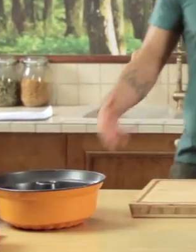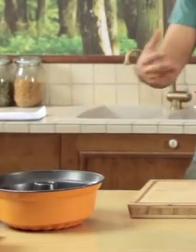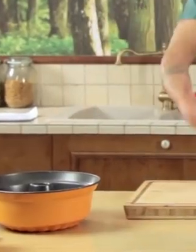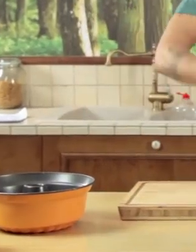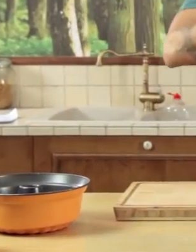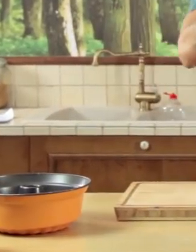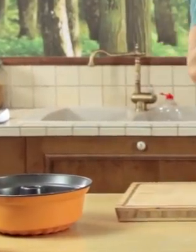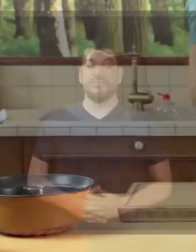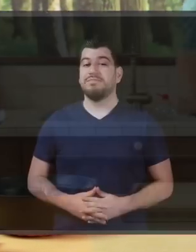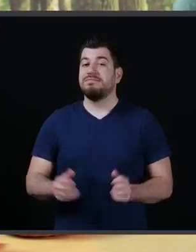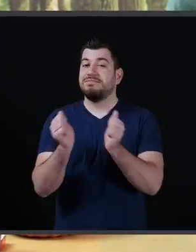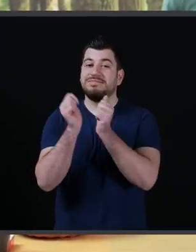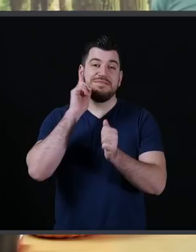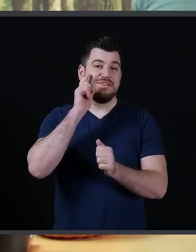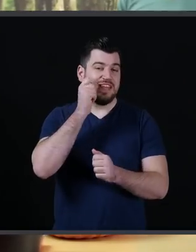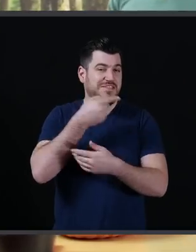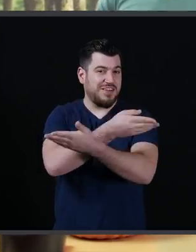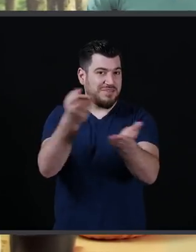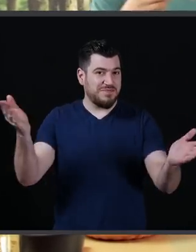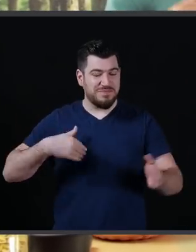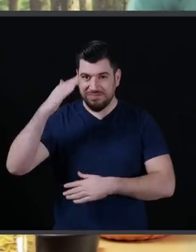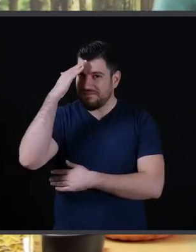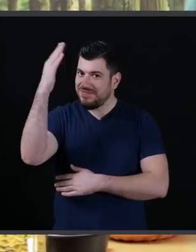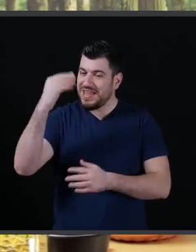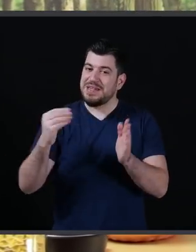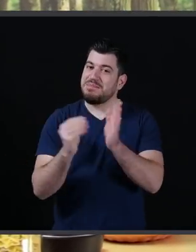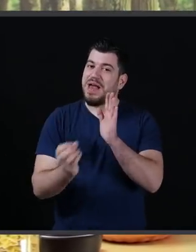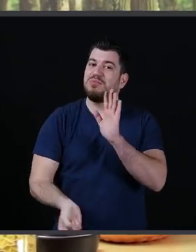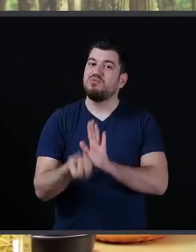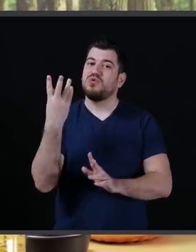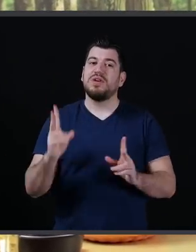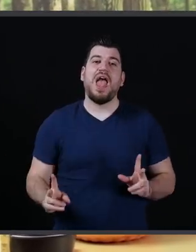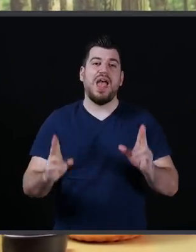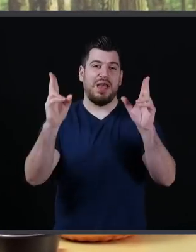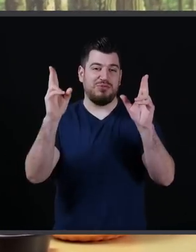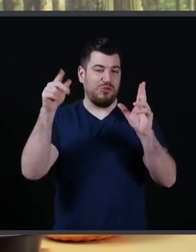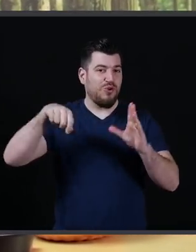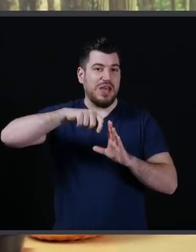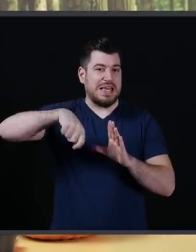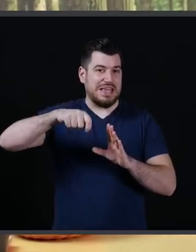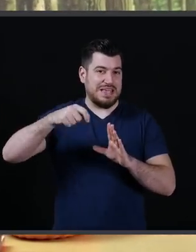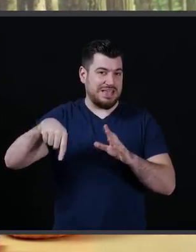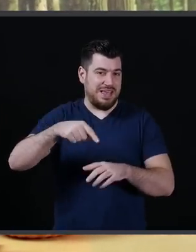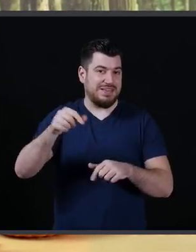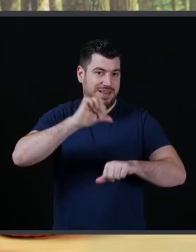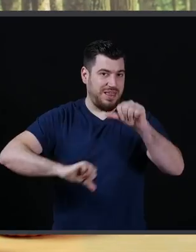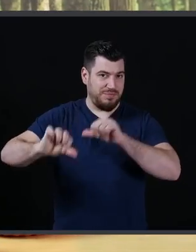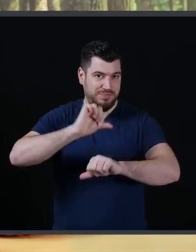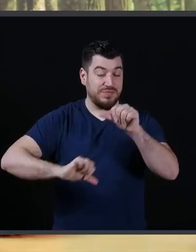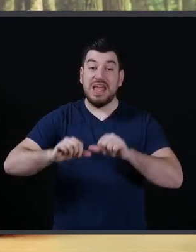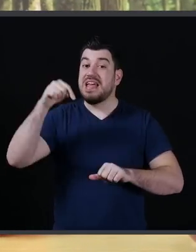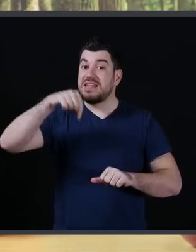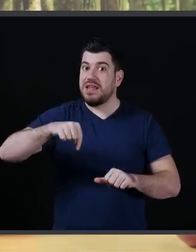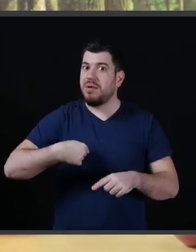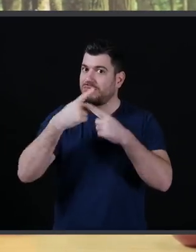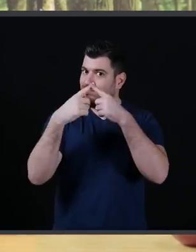Φίλες και φίλοι μου, γεια σας σε ένα ακόμα πολύ ωραίο Kitchen Lab Σήμερα έχουμε κάτι πάλι πολύ ιδιαίτερο Έχετε παρεθεί να τα